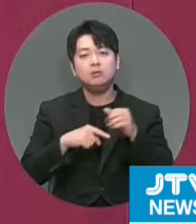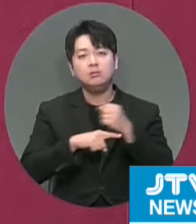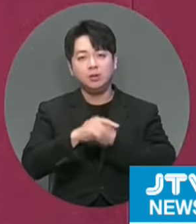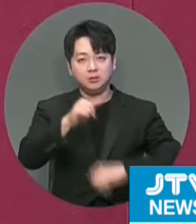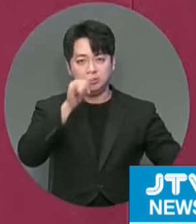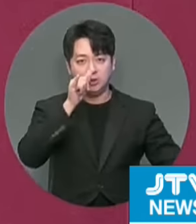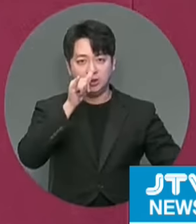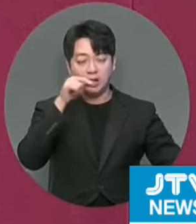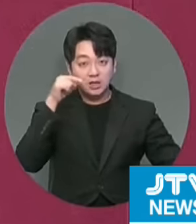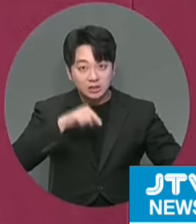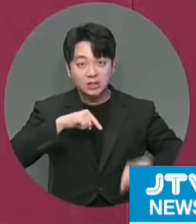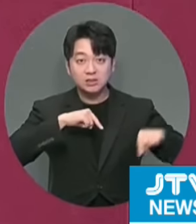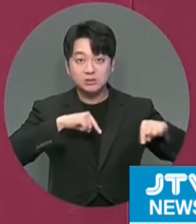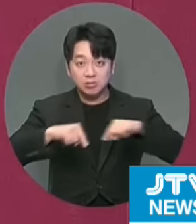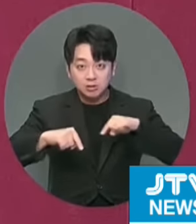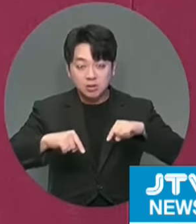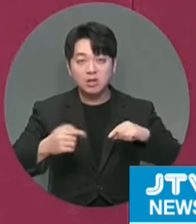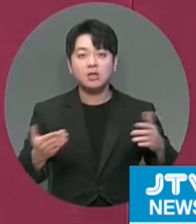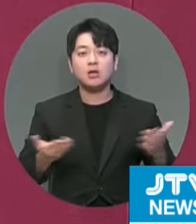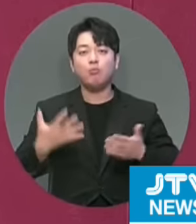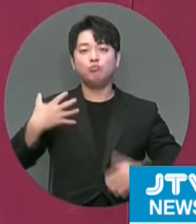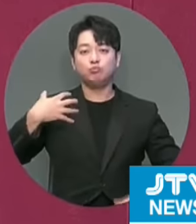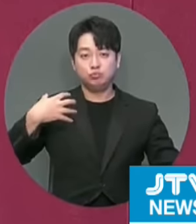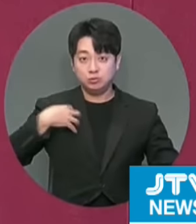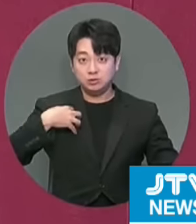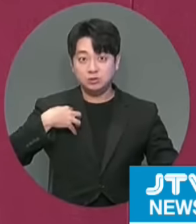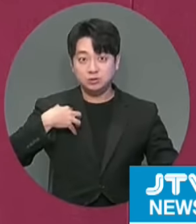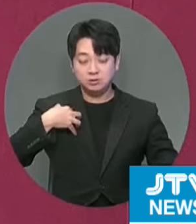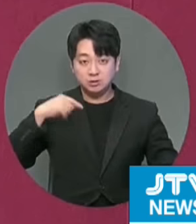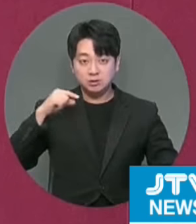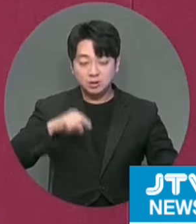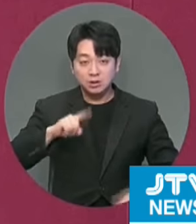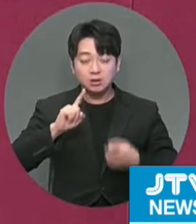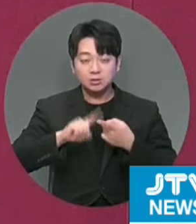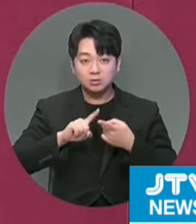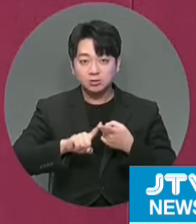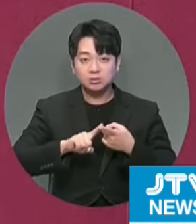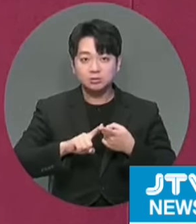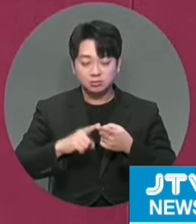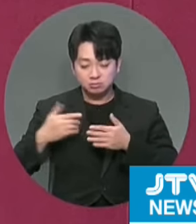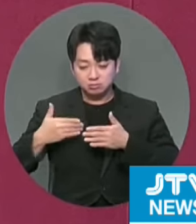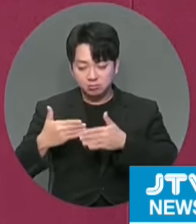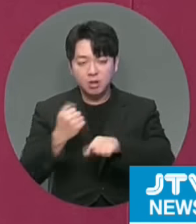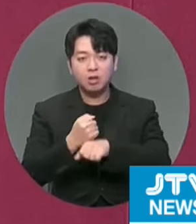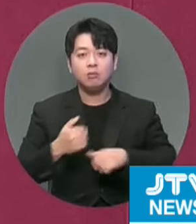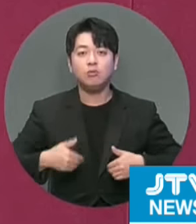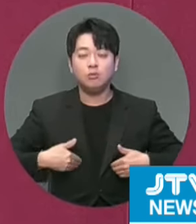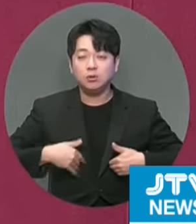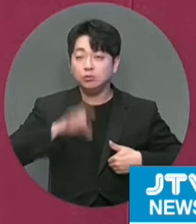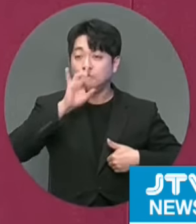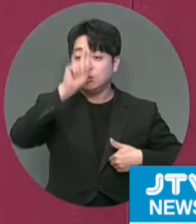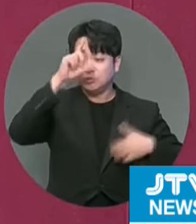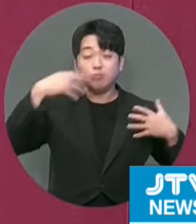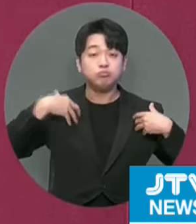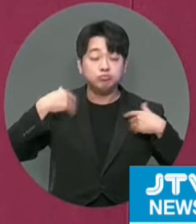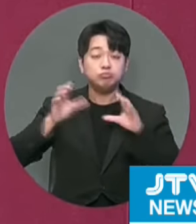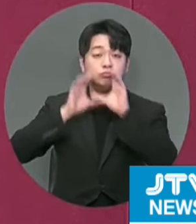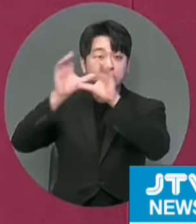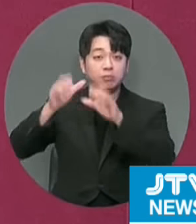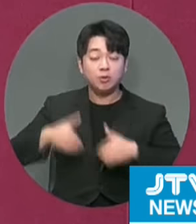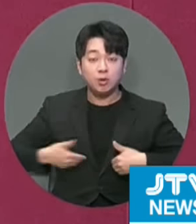기능과 업무는 정부부처와 중앙행정기관이 가지고 있습니다. 그럼에도 불구하고